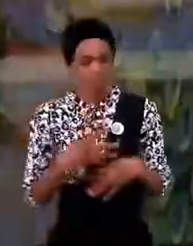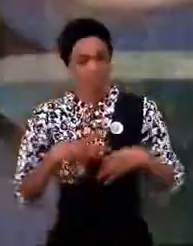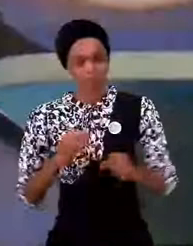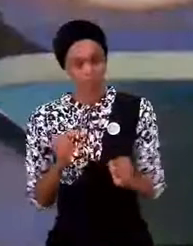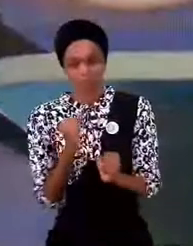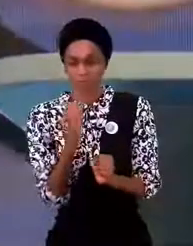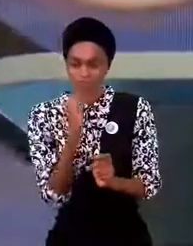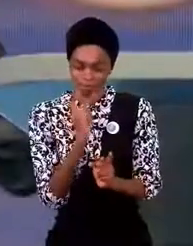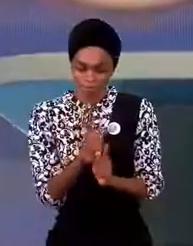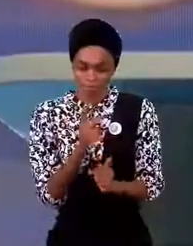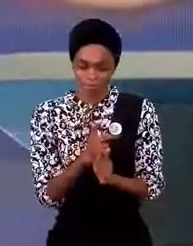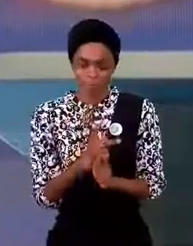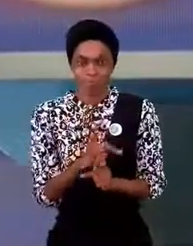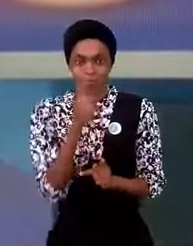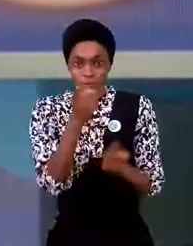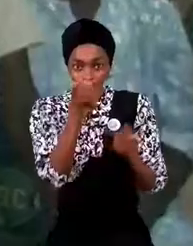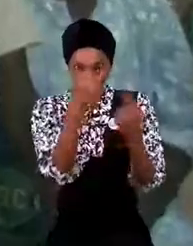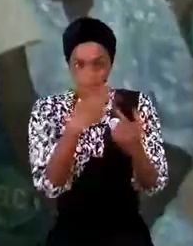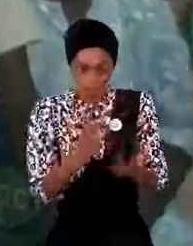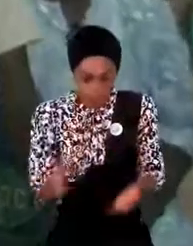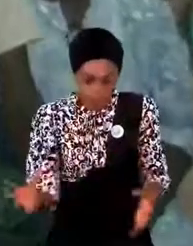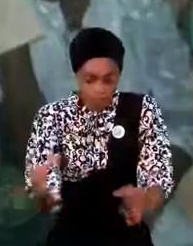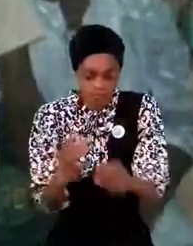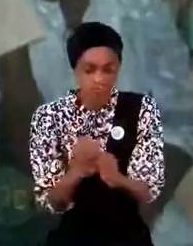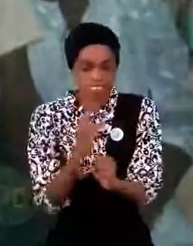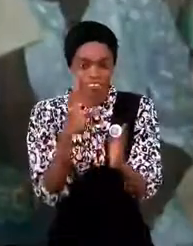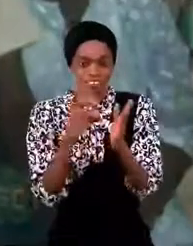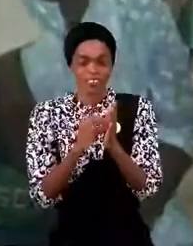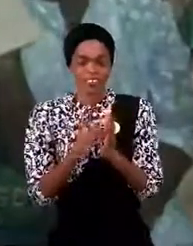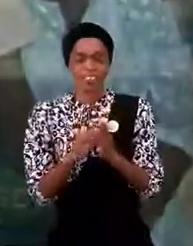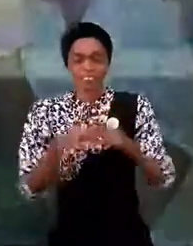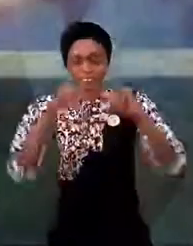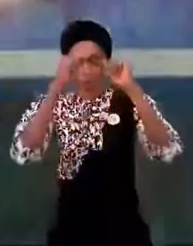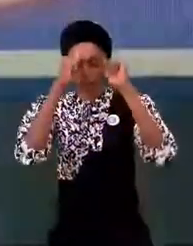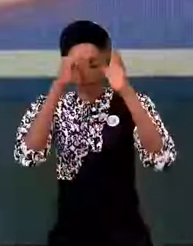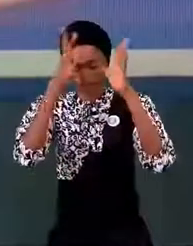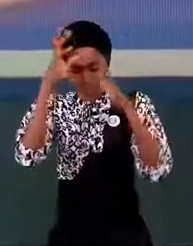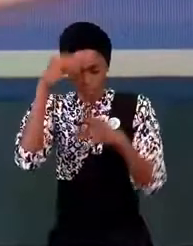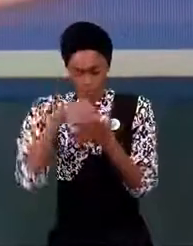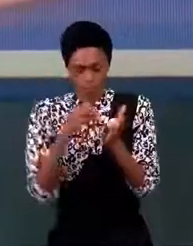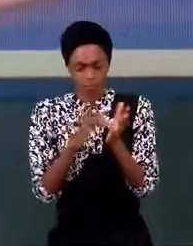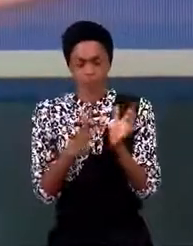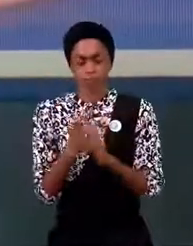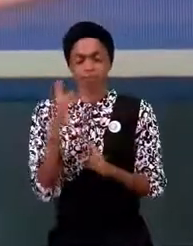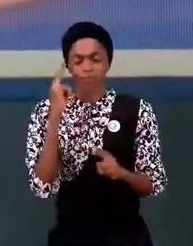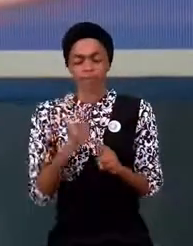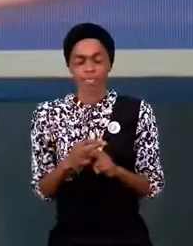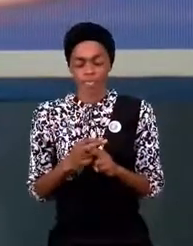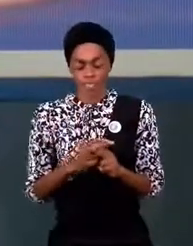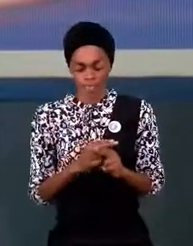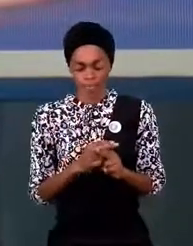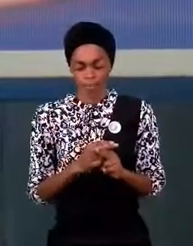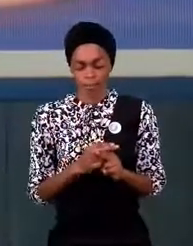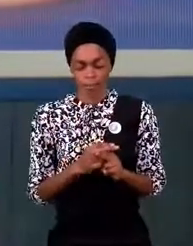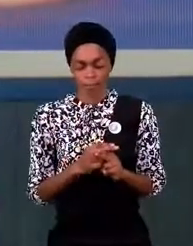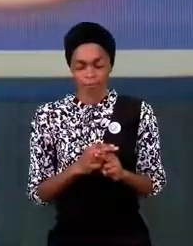Père, au nom de Jésus. Nous te remercions parce que tu nous aimes. Tu aimes tout le